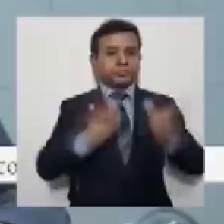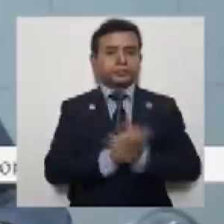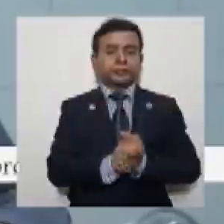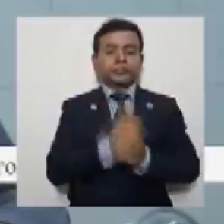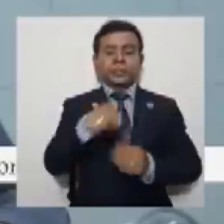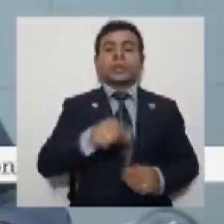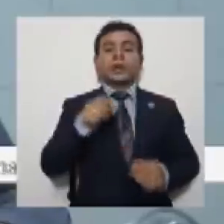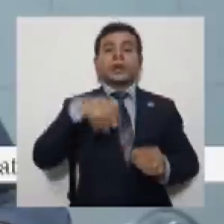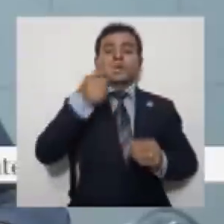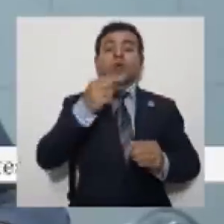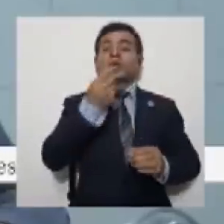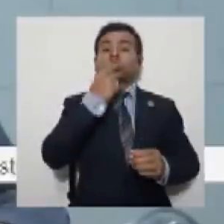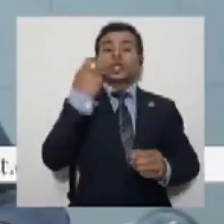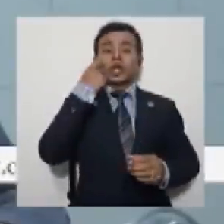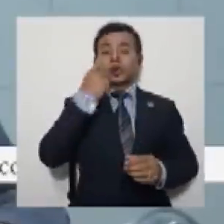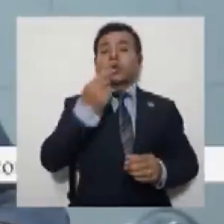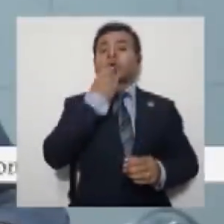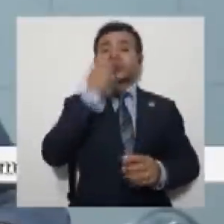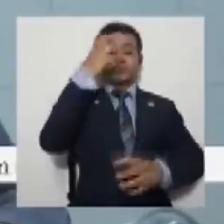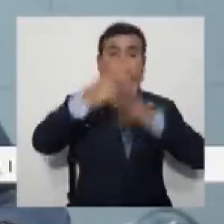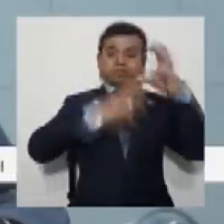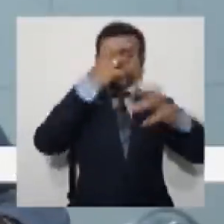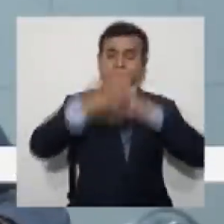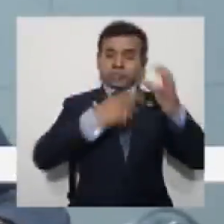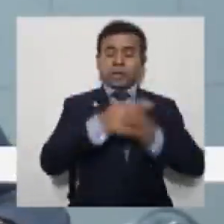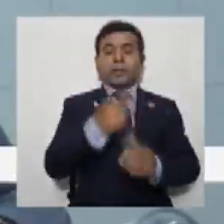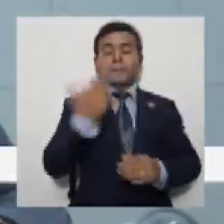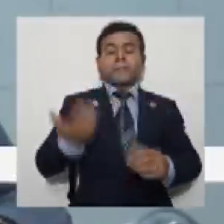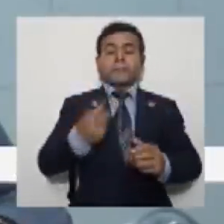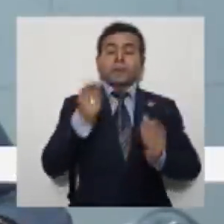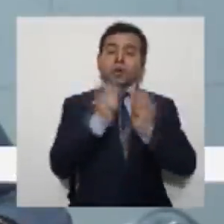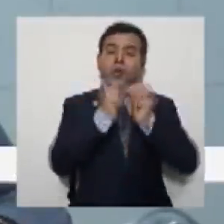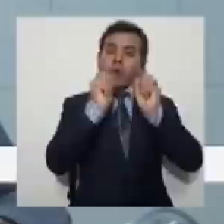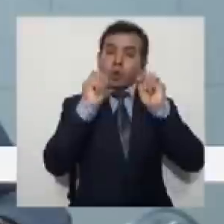দিয়ে যাচ্ছে এবং সেখানে কোনো রকমের স্বল্পতা নাই।